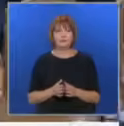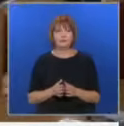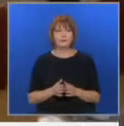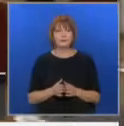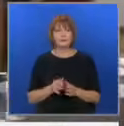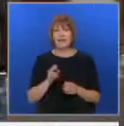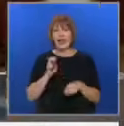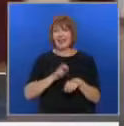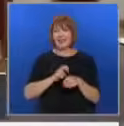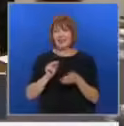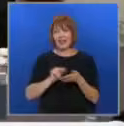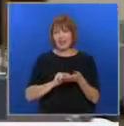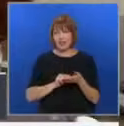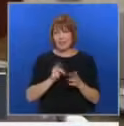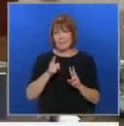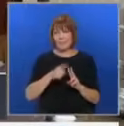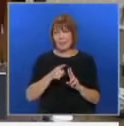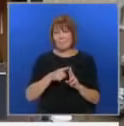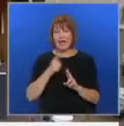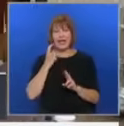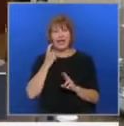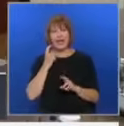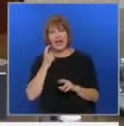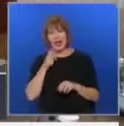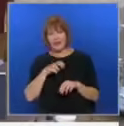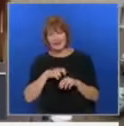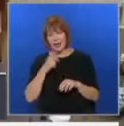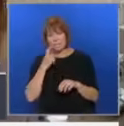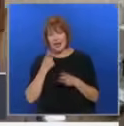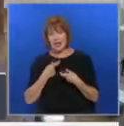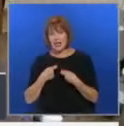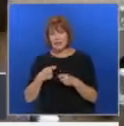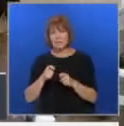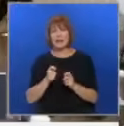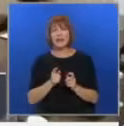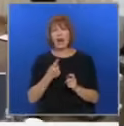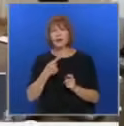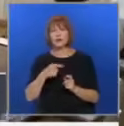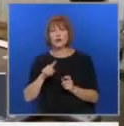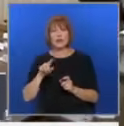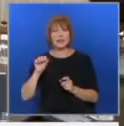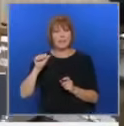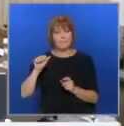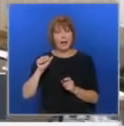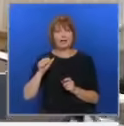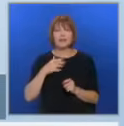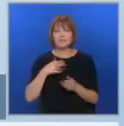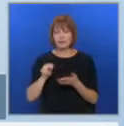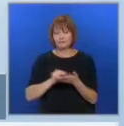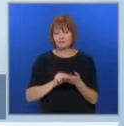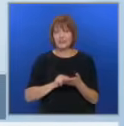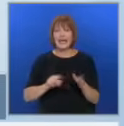В декларацията на ППДБ, която изпратиха до парламентарните групи с покана за разговор, е заложен списък от